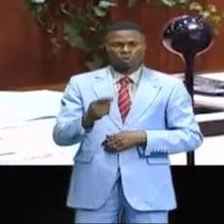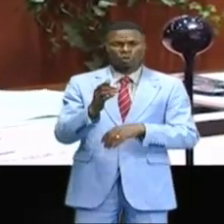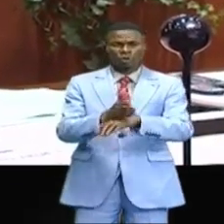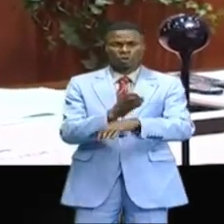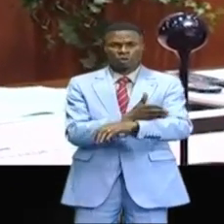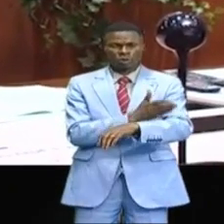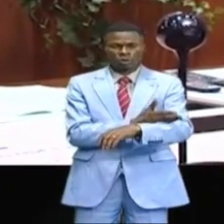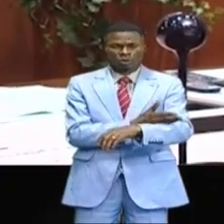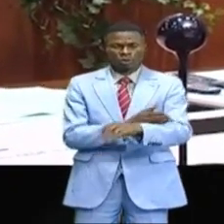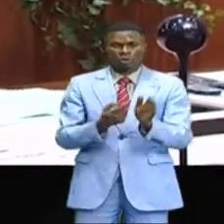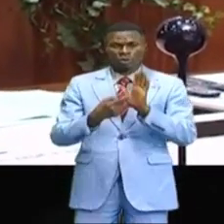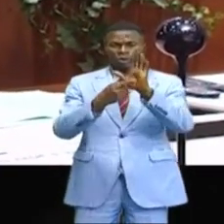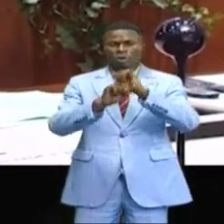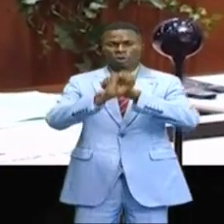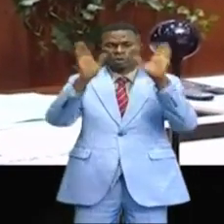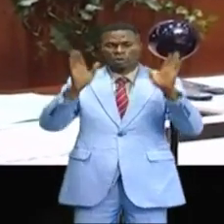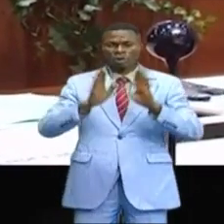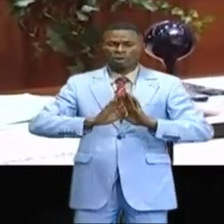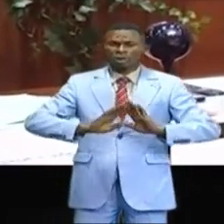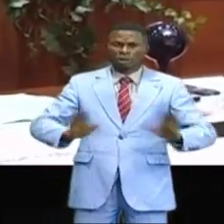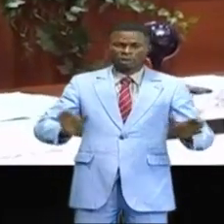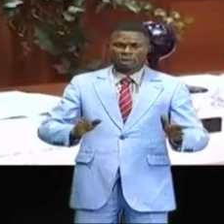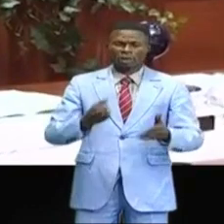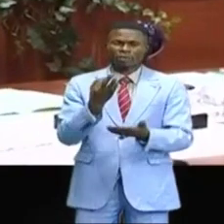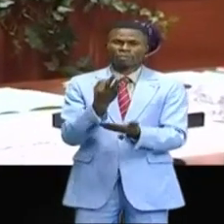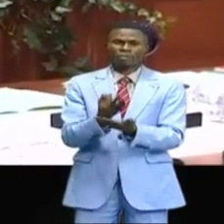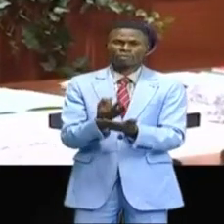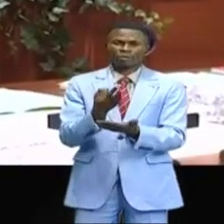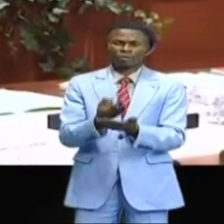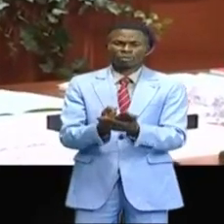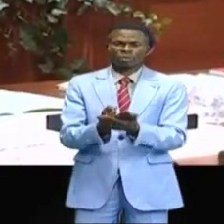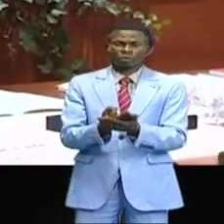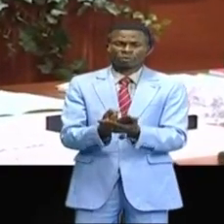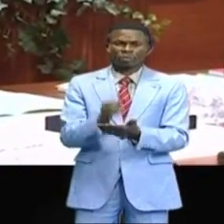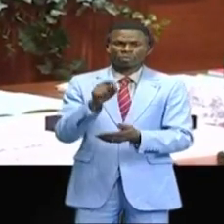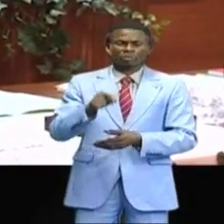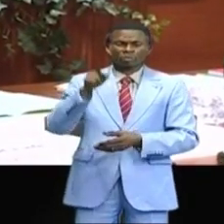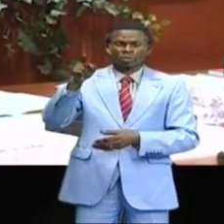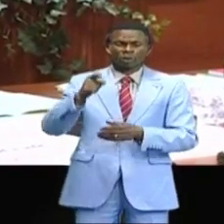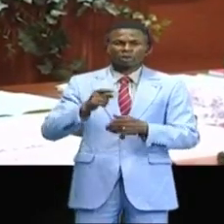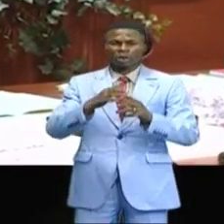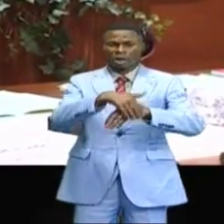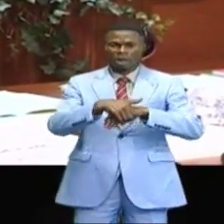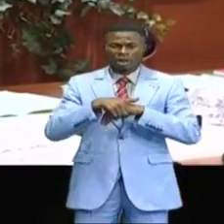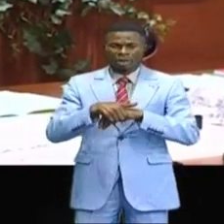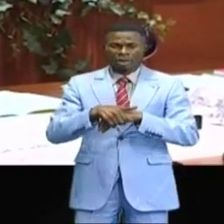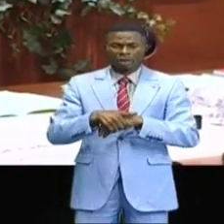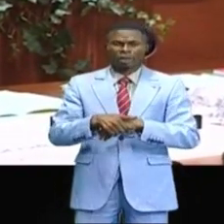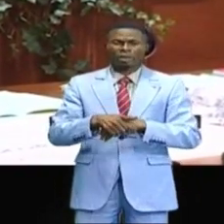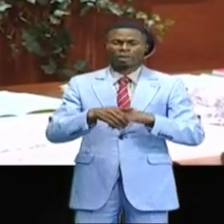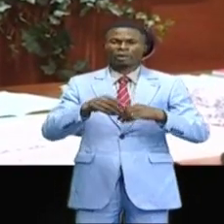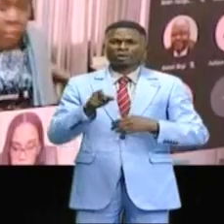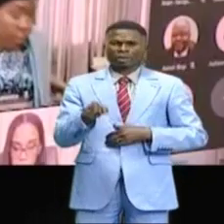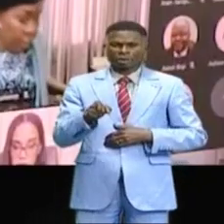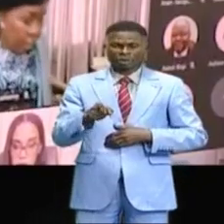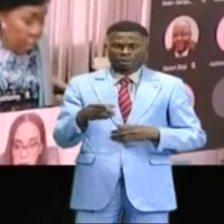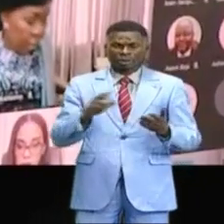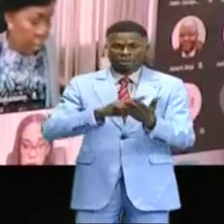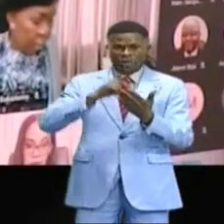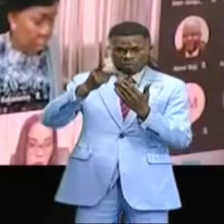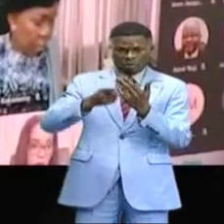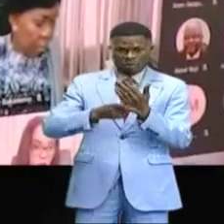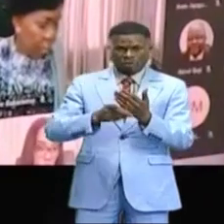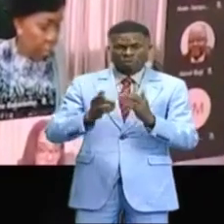processus d'éligibilité de qualification au financement des Millennium Challenge Corporation MCC. Ces processus